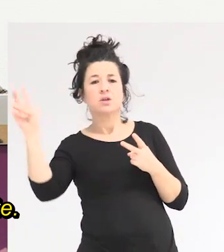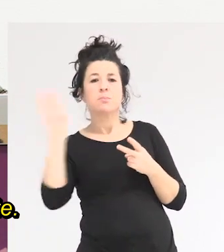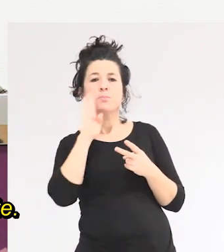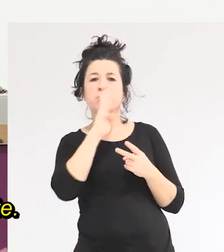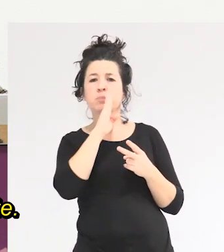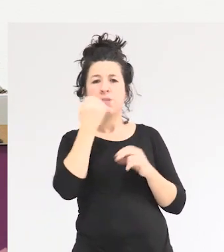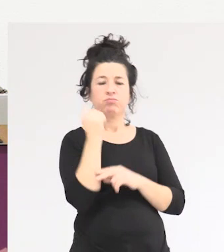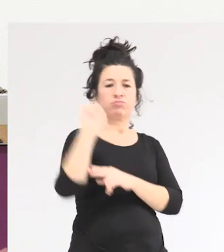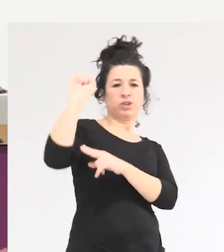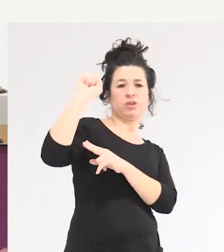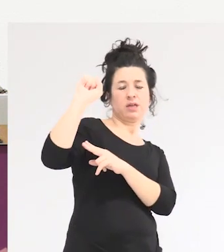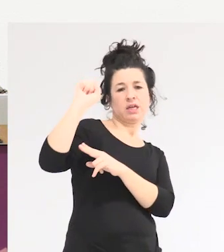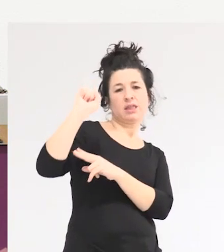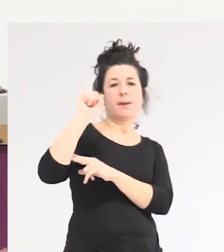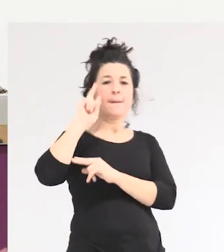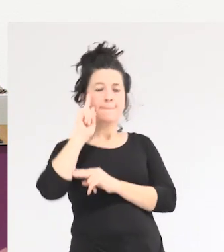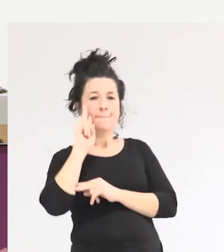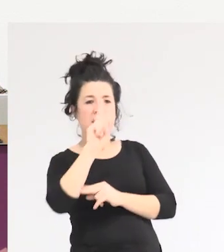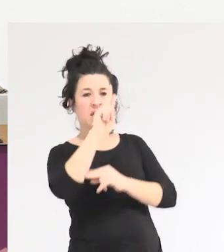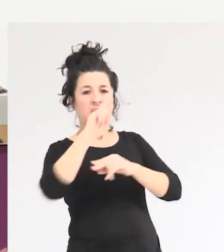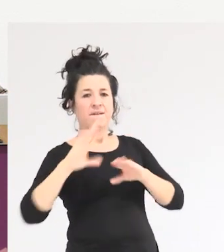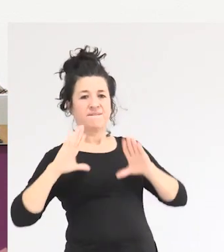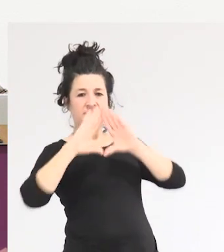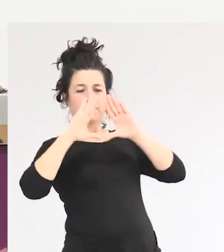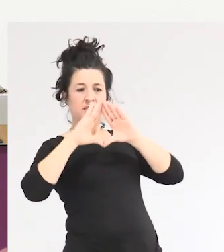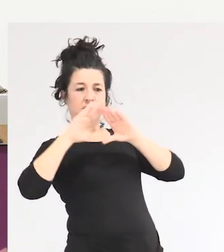feminista a la maternidad. Azkenean, nola baitere,